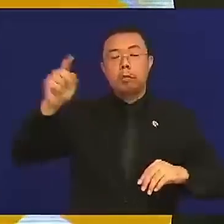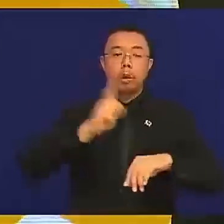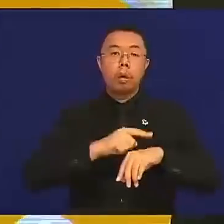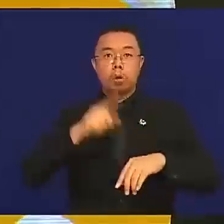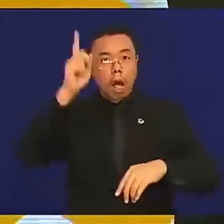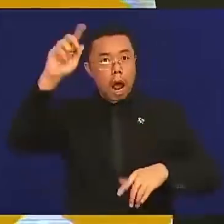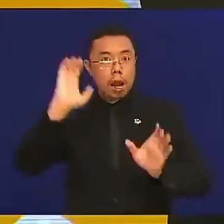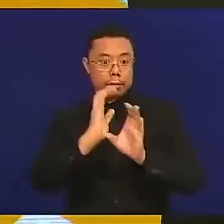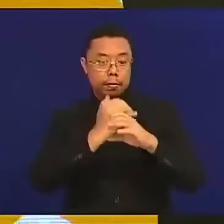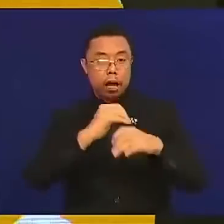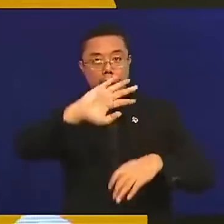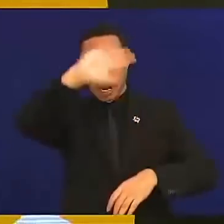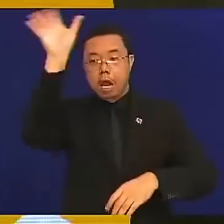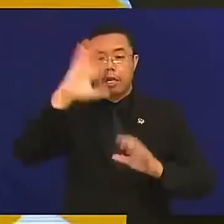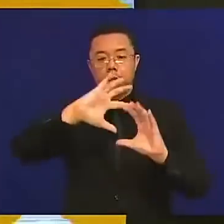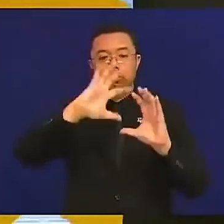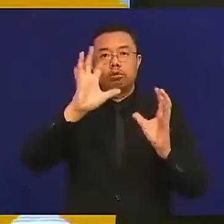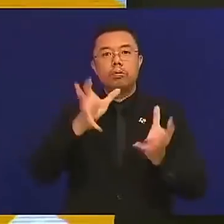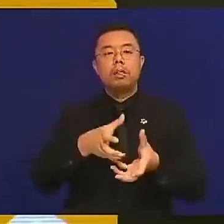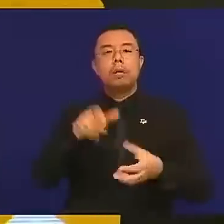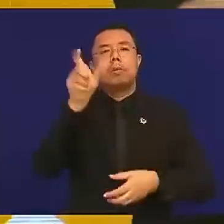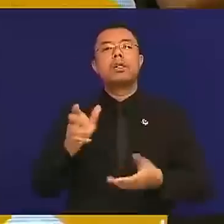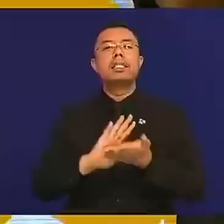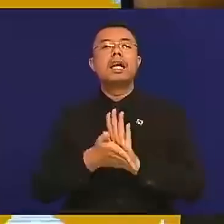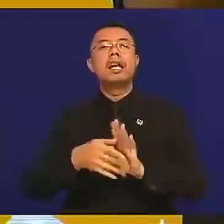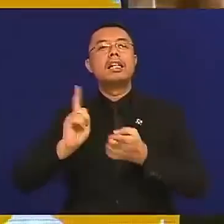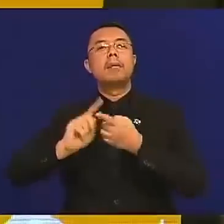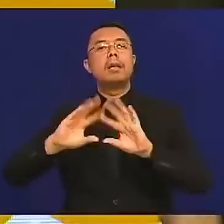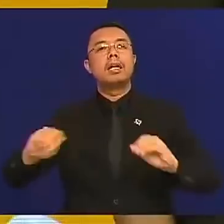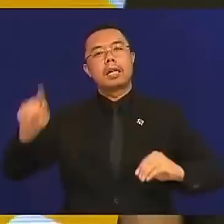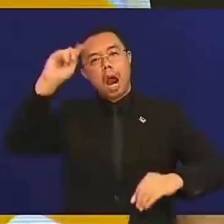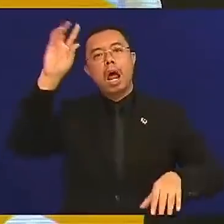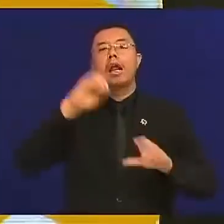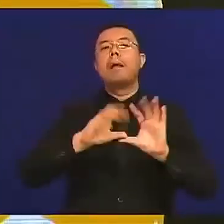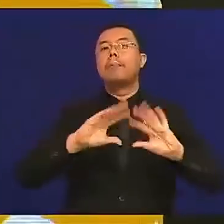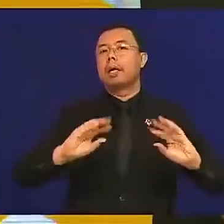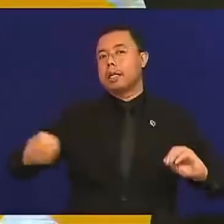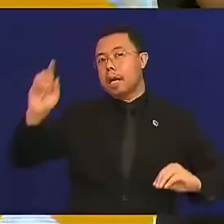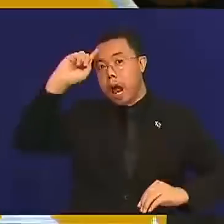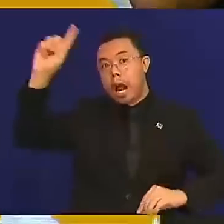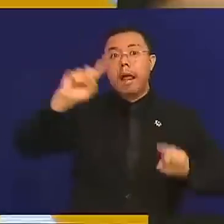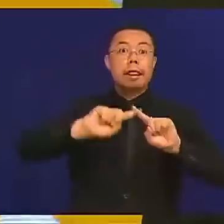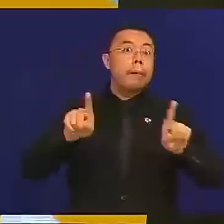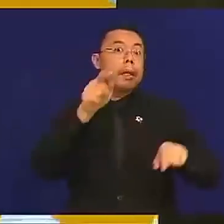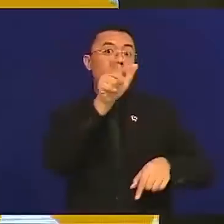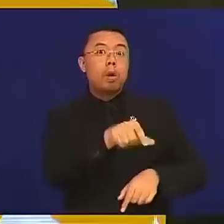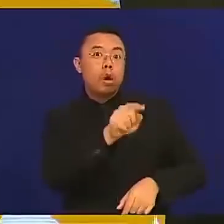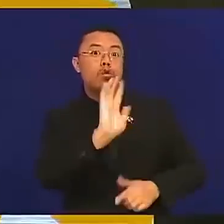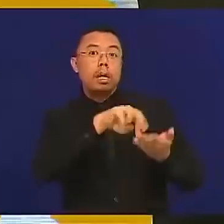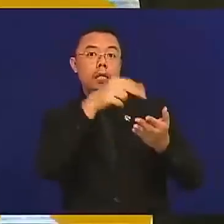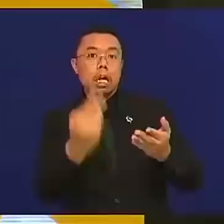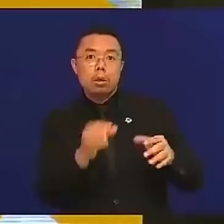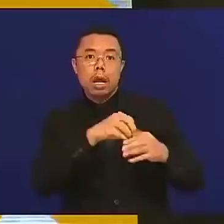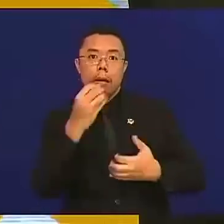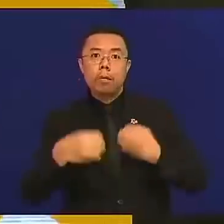Ketika Allah menciptakan langit dan bumi, manusia menjadi kawan sekerja Allah dalam karya penciptaan. Tapi manusia telah jatuh dalam